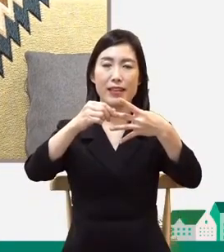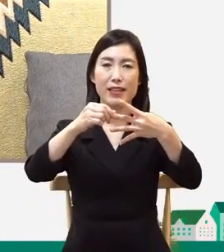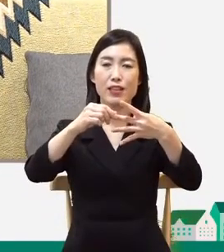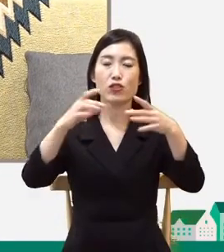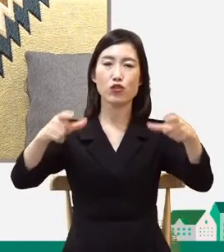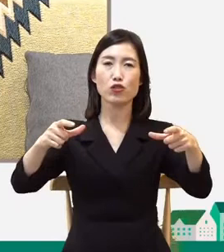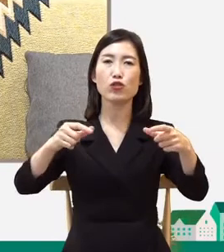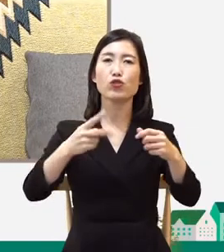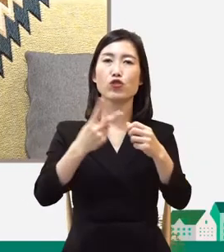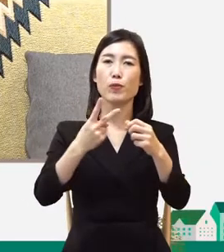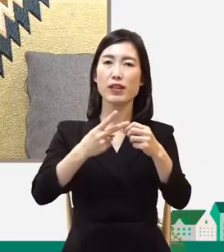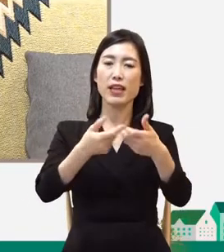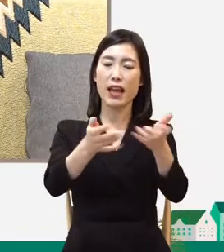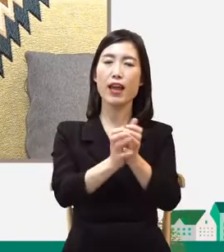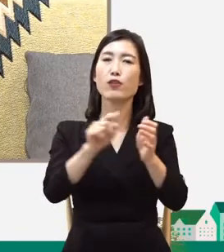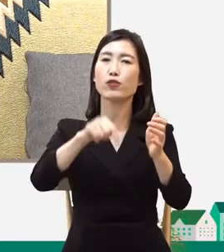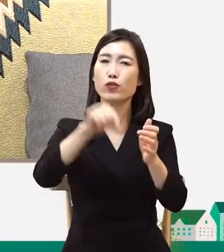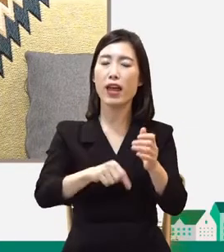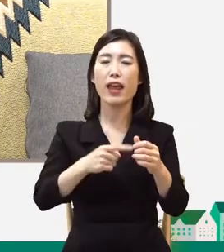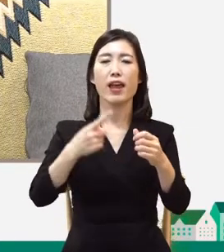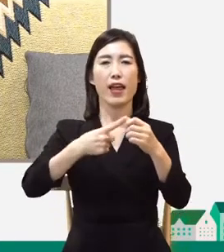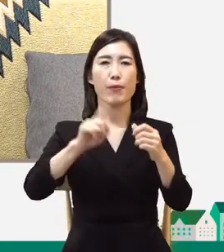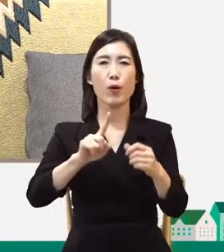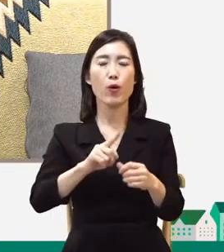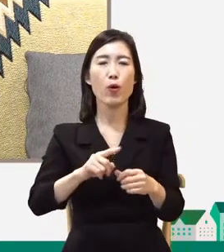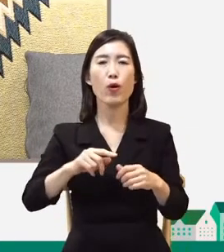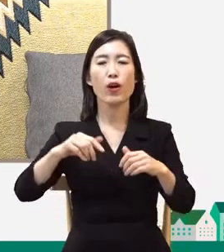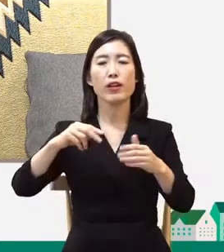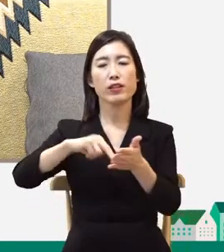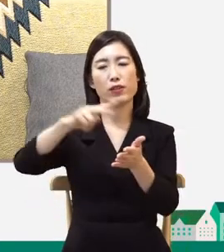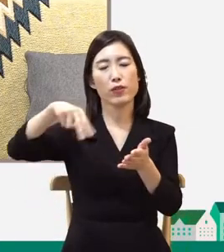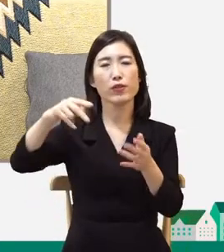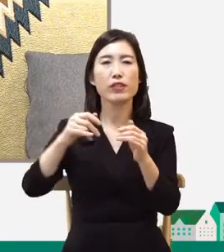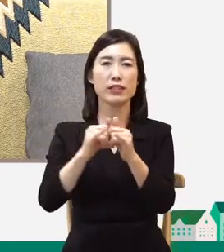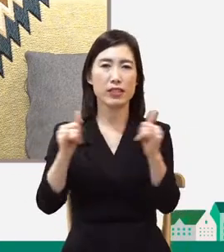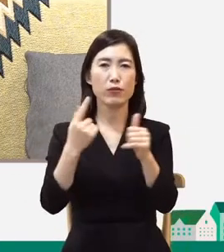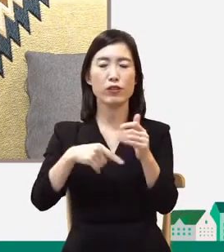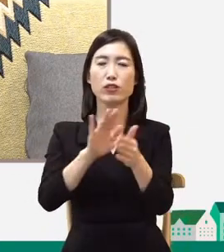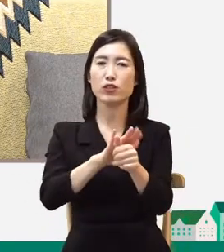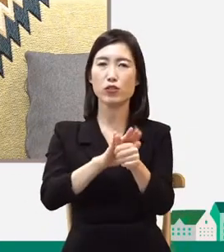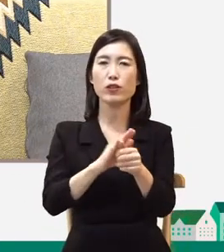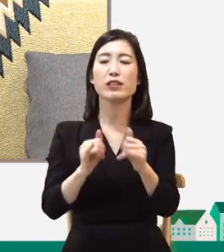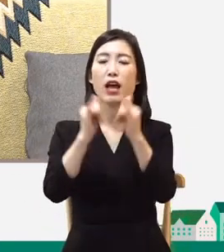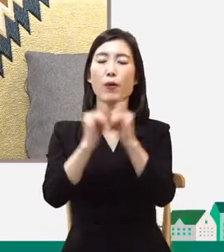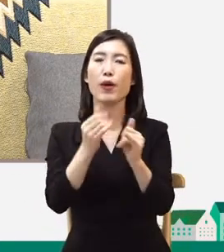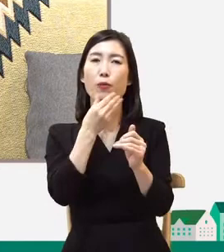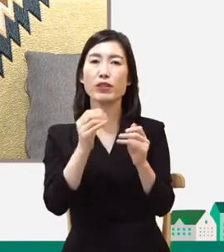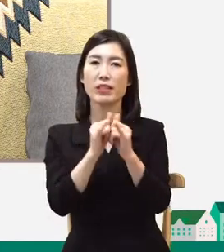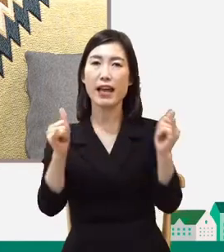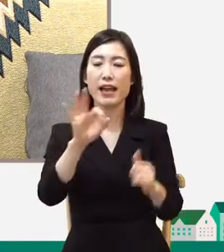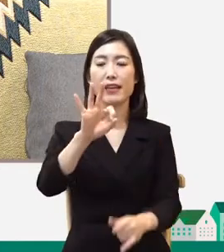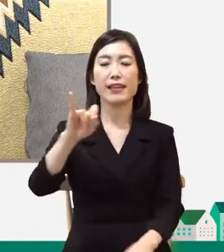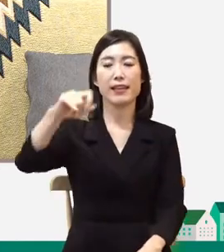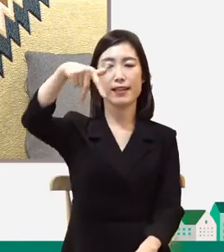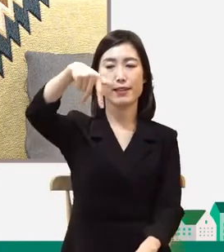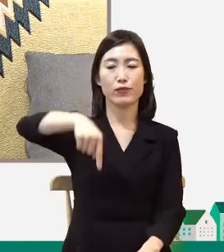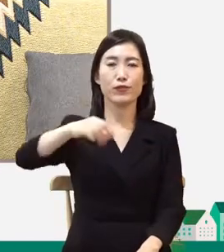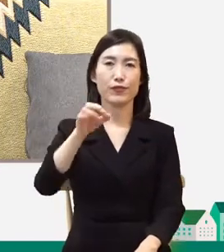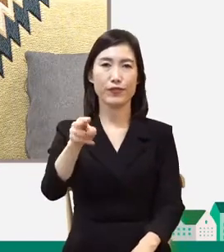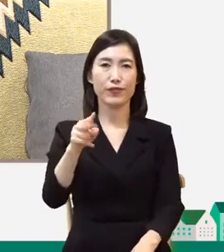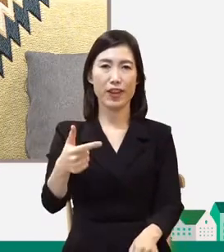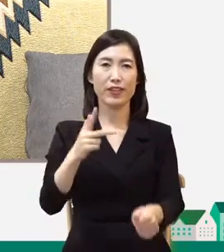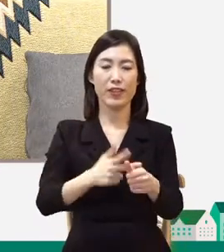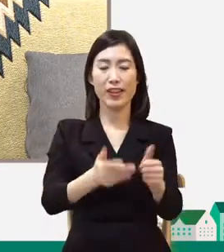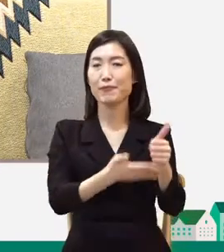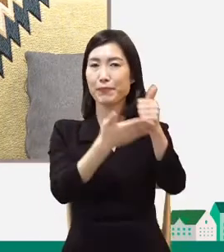시선을 얘기해 주실 분은 노숙인 영역에 계신데요. 열린여성센터의 사회복지사인 이주연 선생님의 얘기를 듣도록